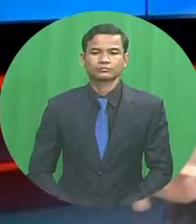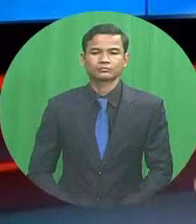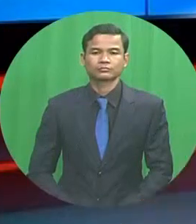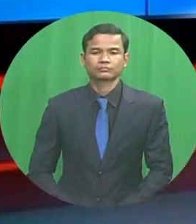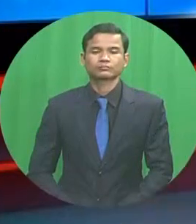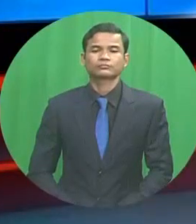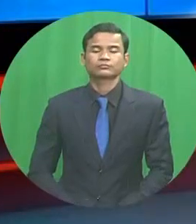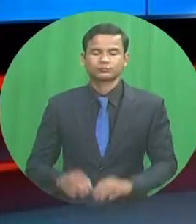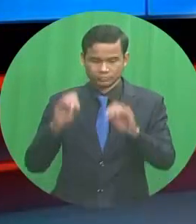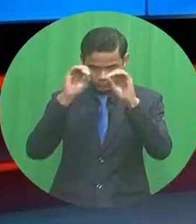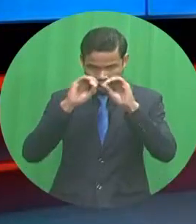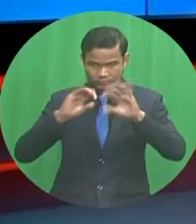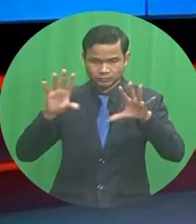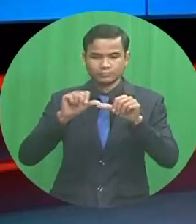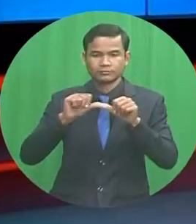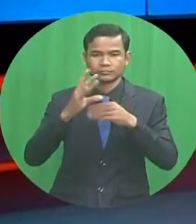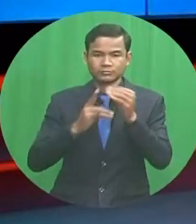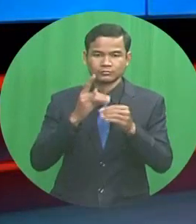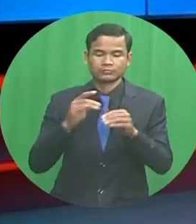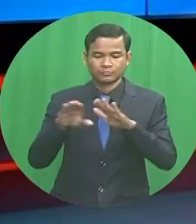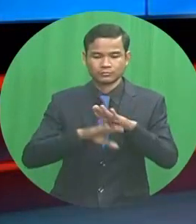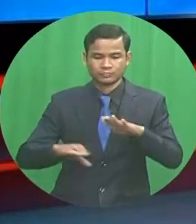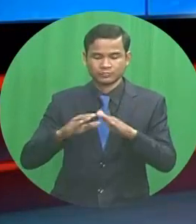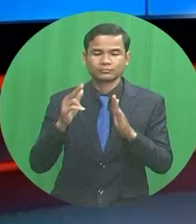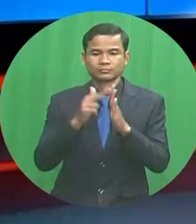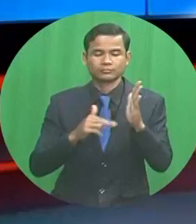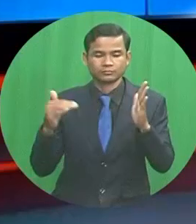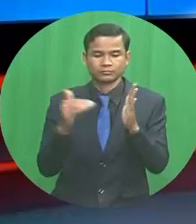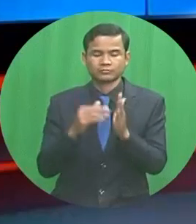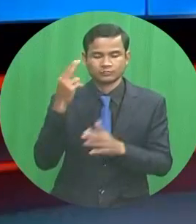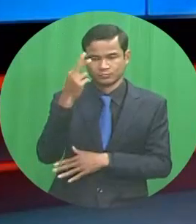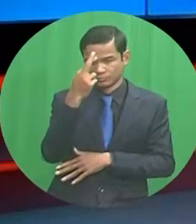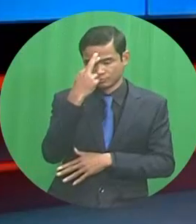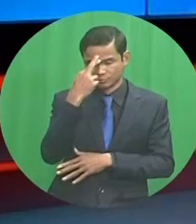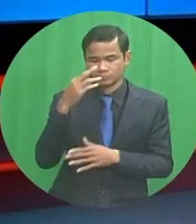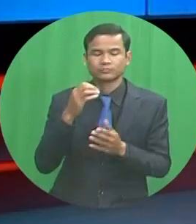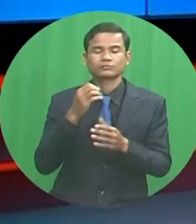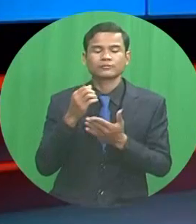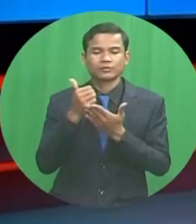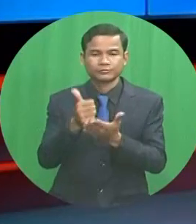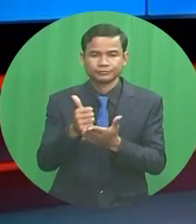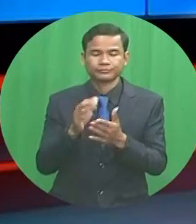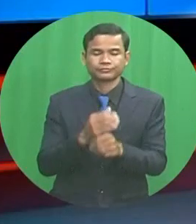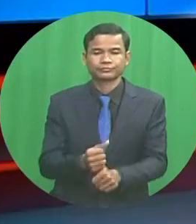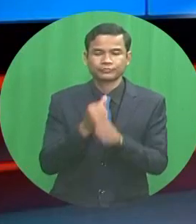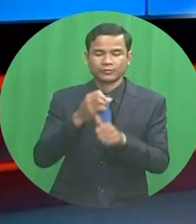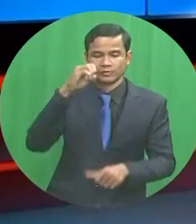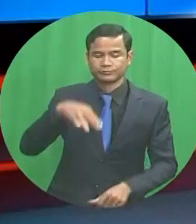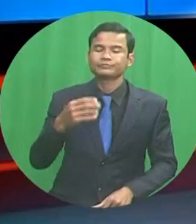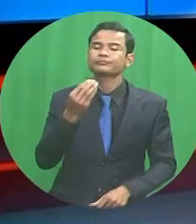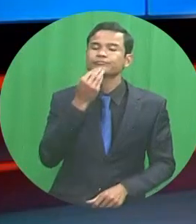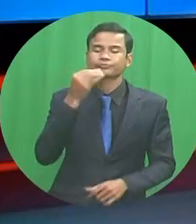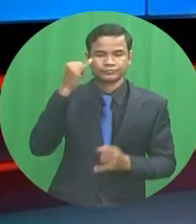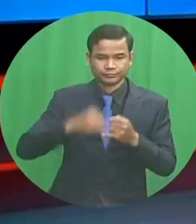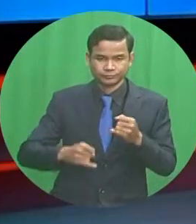សម្រាប់ព័ត៌មានជាបន្តទៅទីនេះដែរគឺអាញាធរណូវែលសេឡង់រំពឹងថានឹងធ្វើការជួយសង្គ្រោះចុងក្រោយនៅថ្ងៃពុធនេះបន្ទាប់ពីព្យុះ